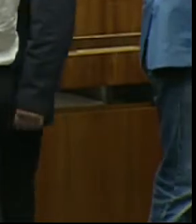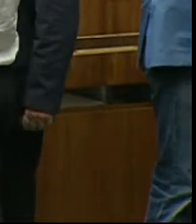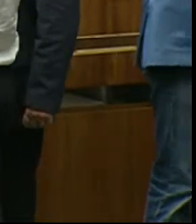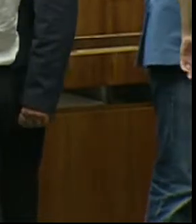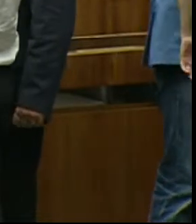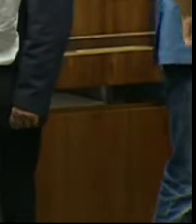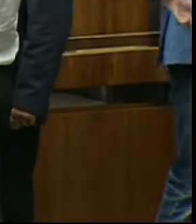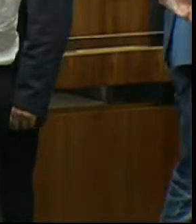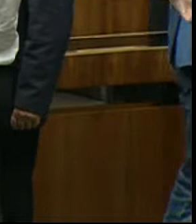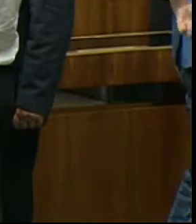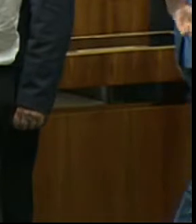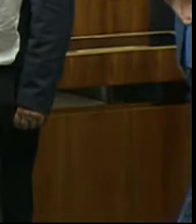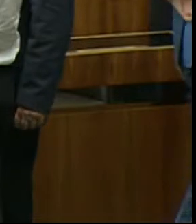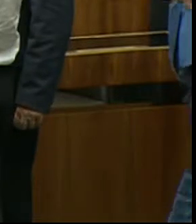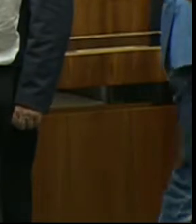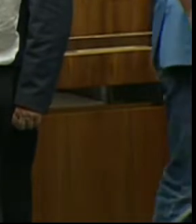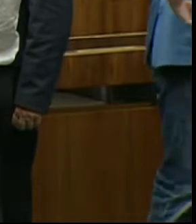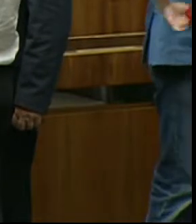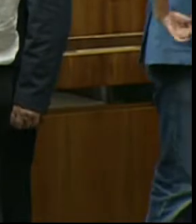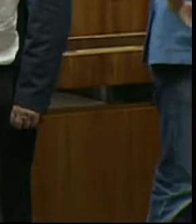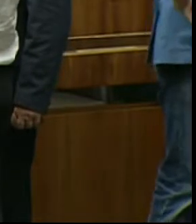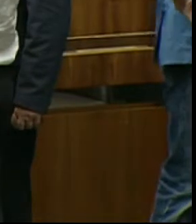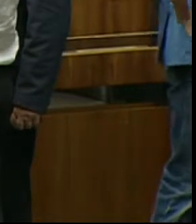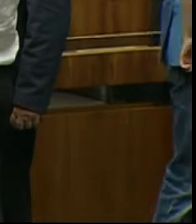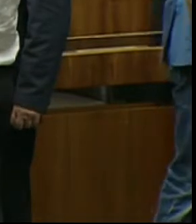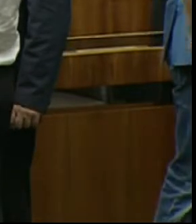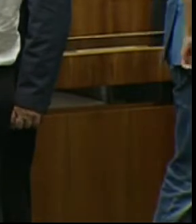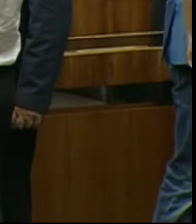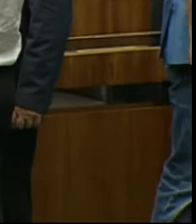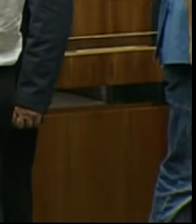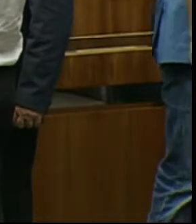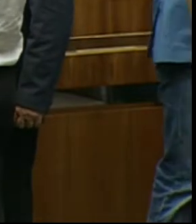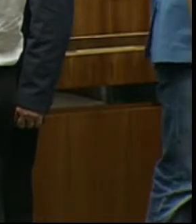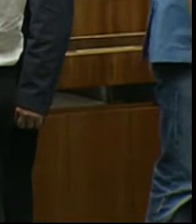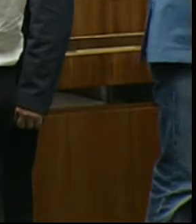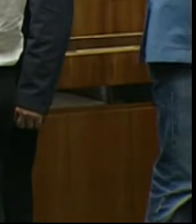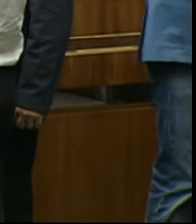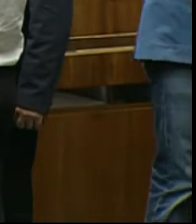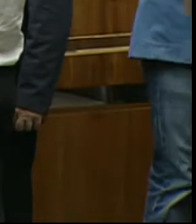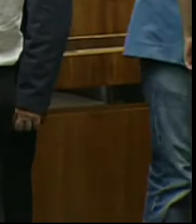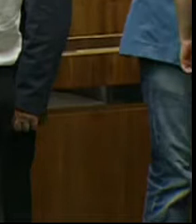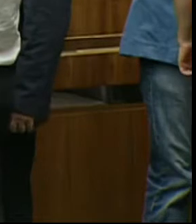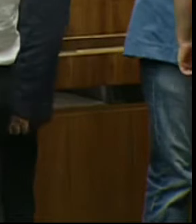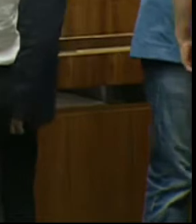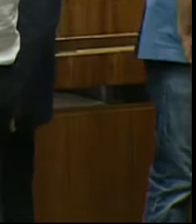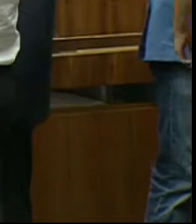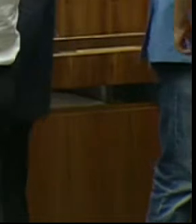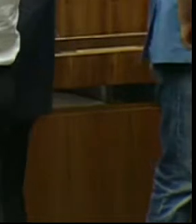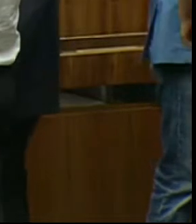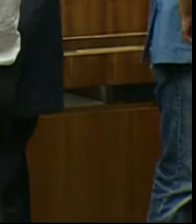Stapeln aus den Stimmzetteln zu jeweils 10 Stimmzetteln gebildet und es macht doch den Anschein,